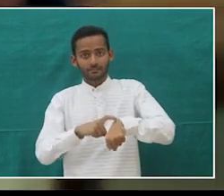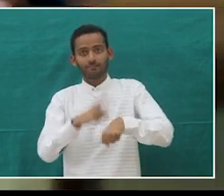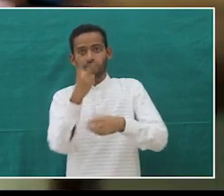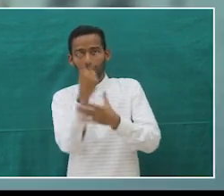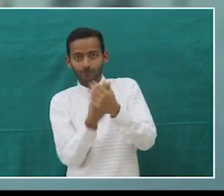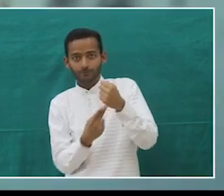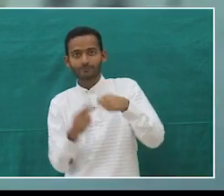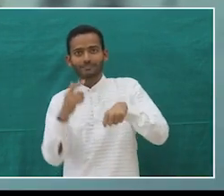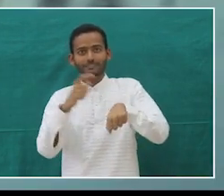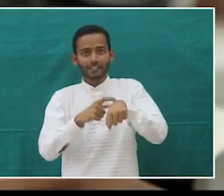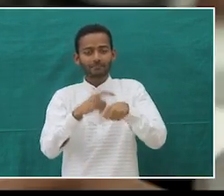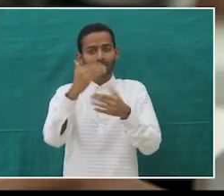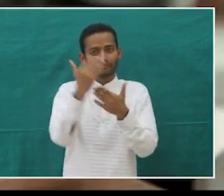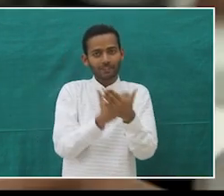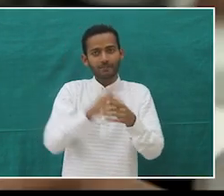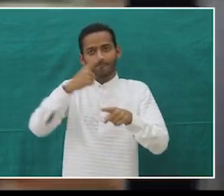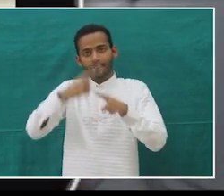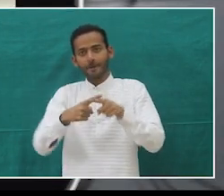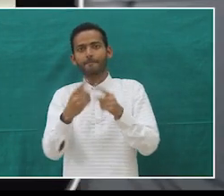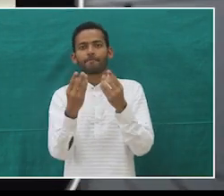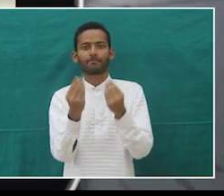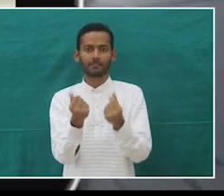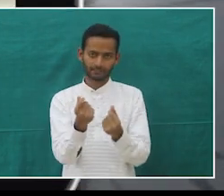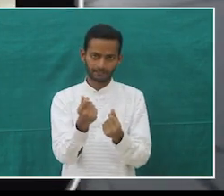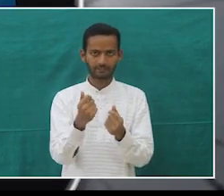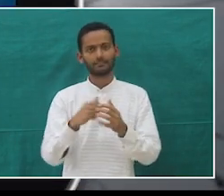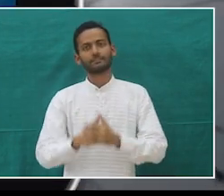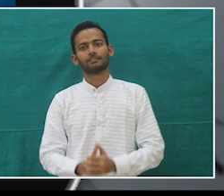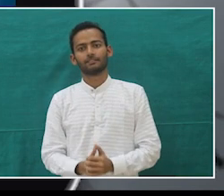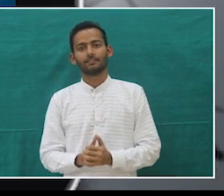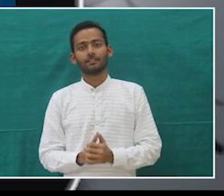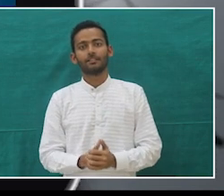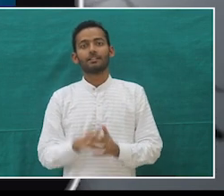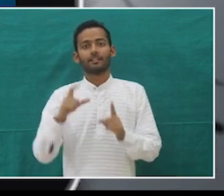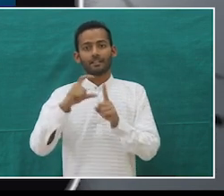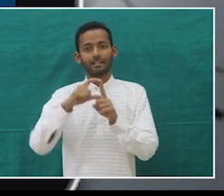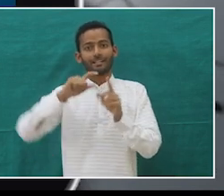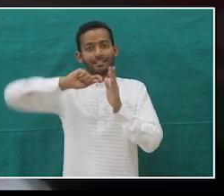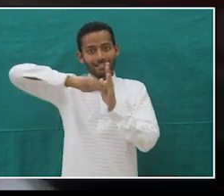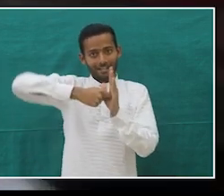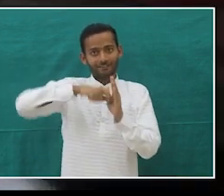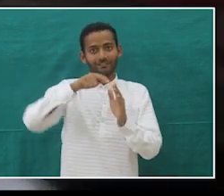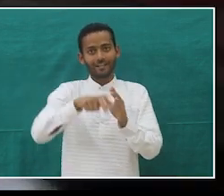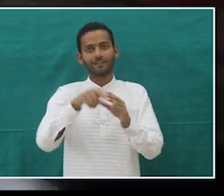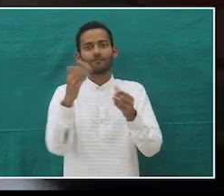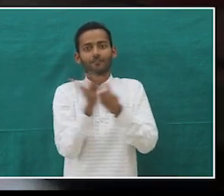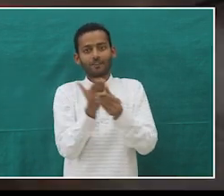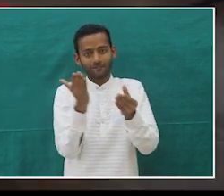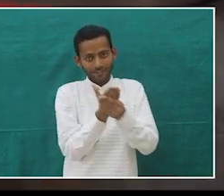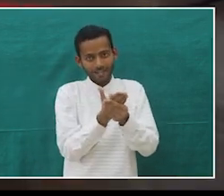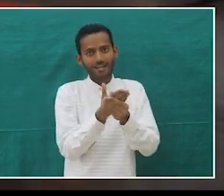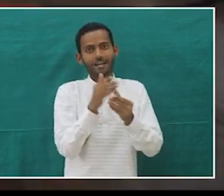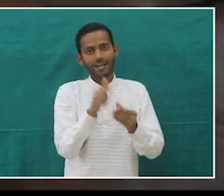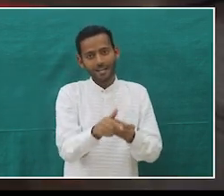जिसके तहत समय और पैसे दोनों की बचत के लिए निजी लॉकर लॉन्च किया गया रियल टाइम में